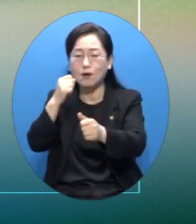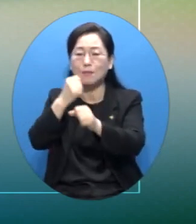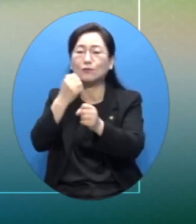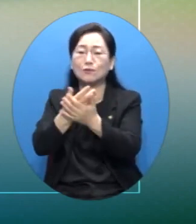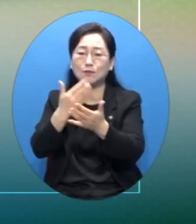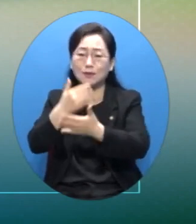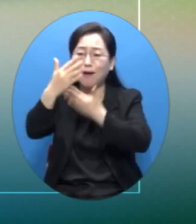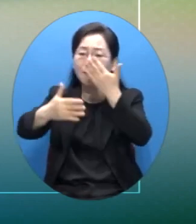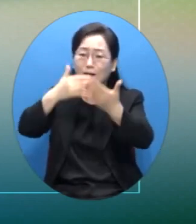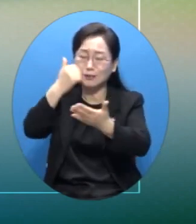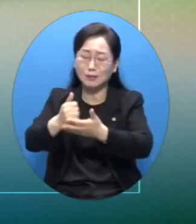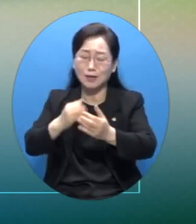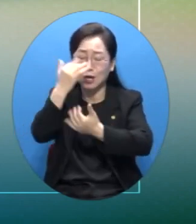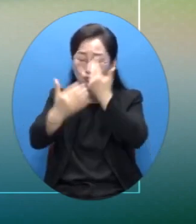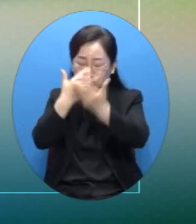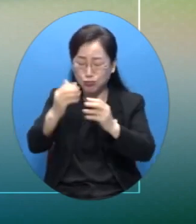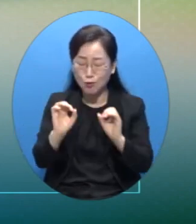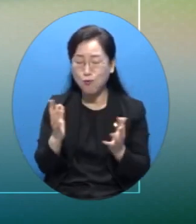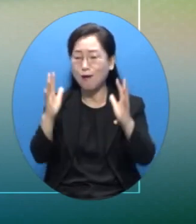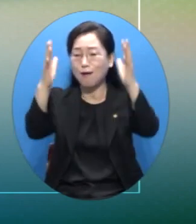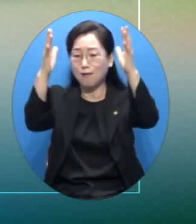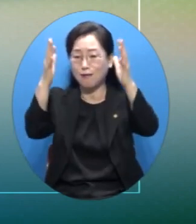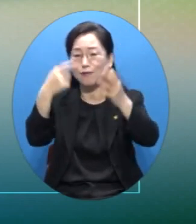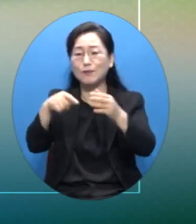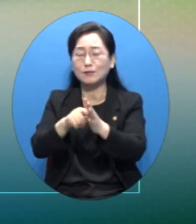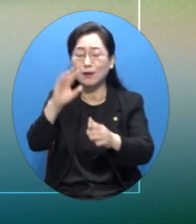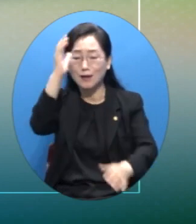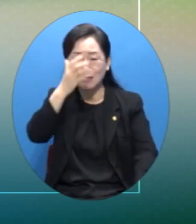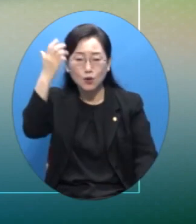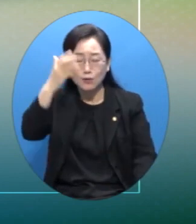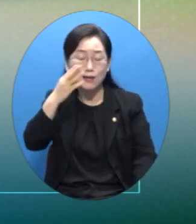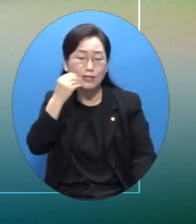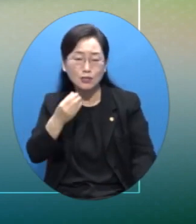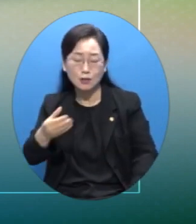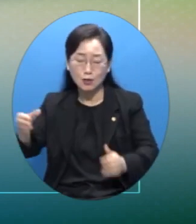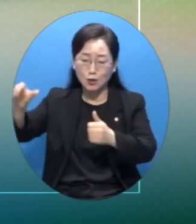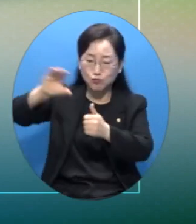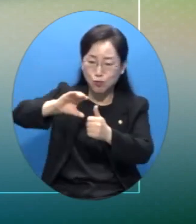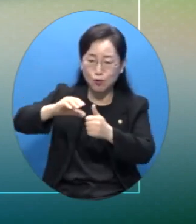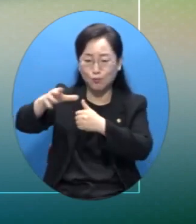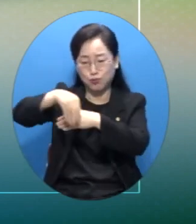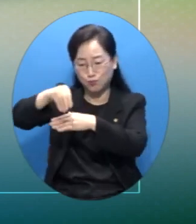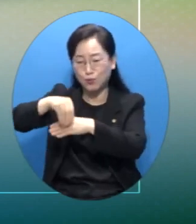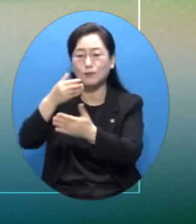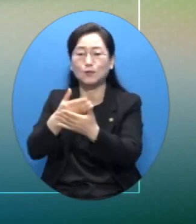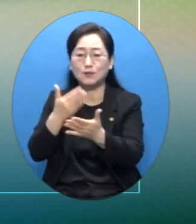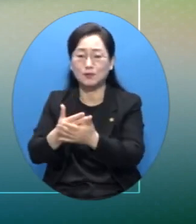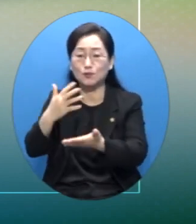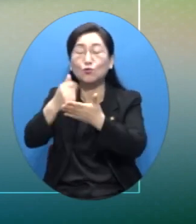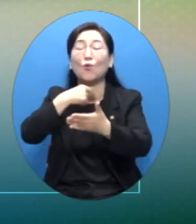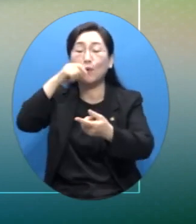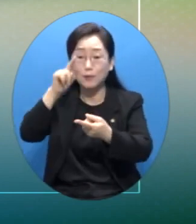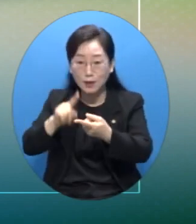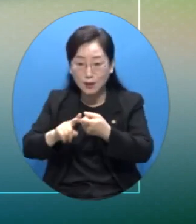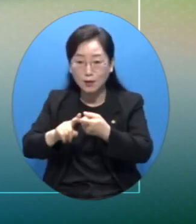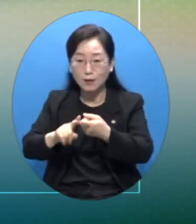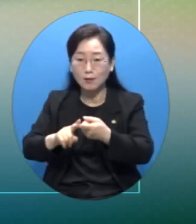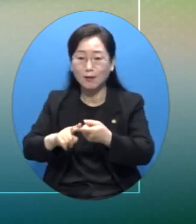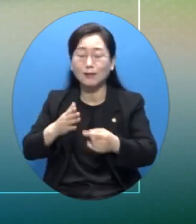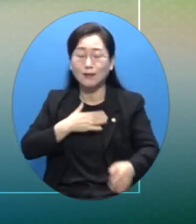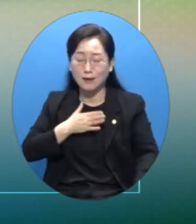되게 하소서. 활활 타오르도록 성령의 기름을 흠뻑 적셔 주소서. 주님의 뜻이라면